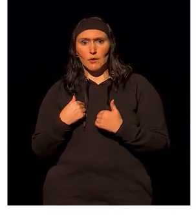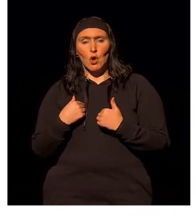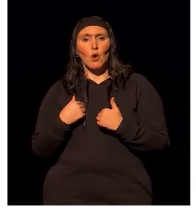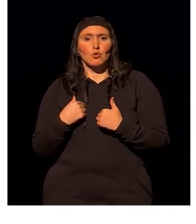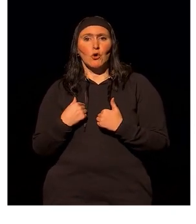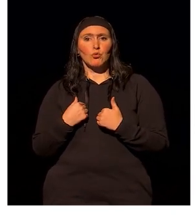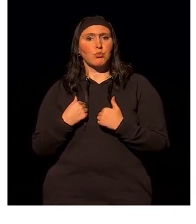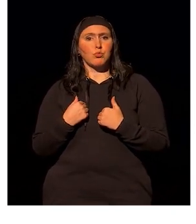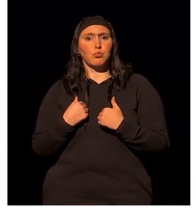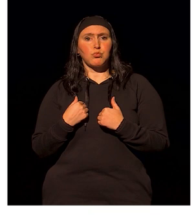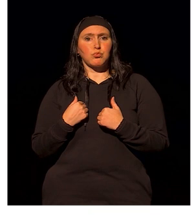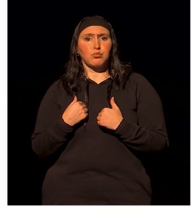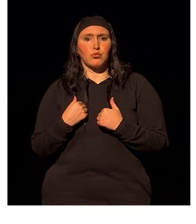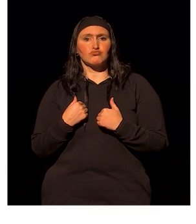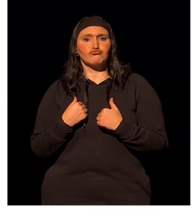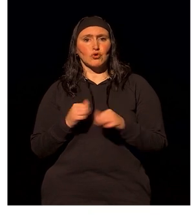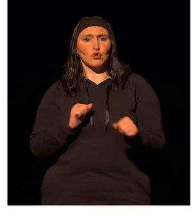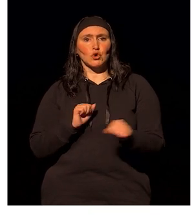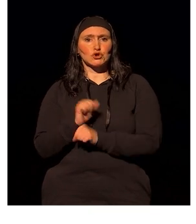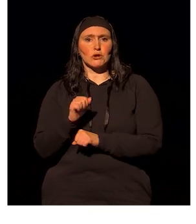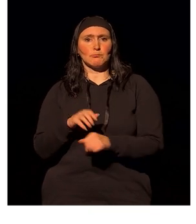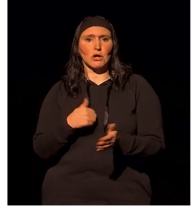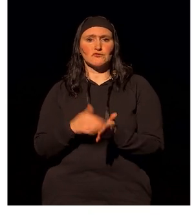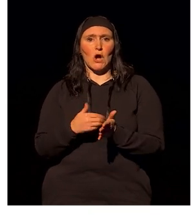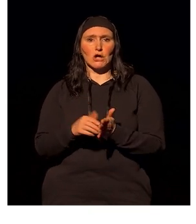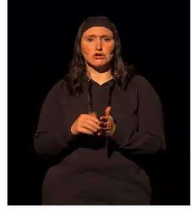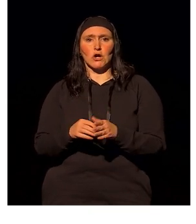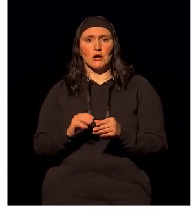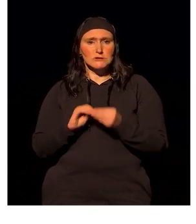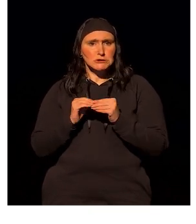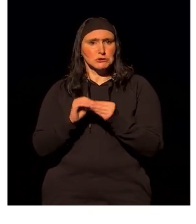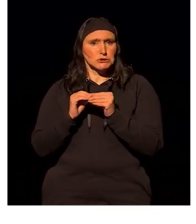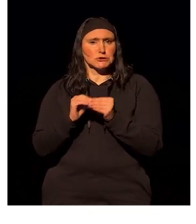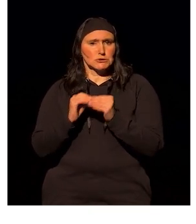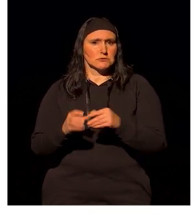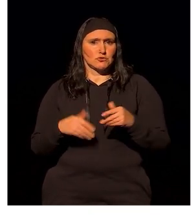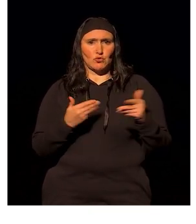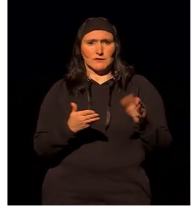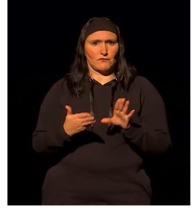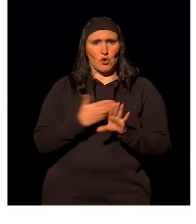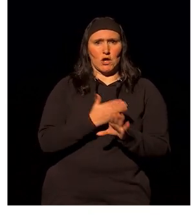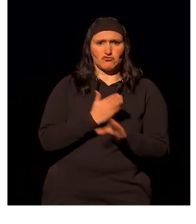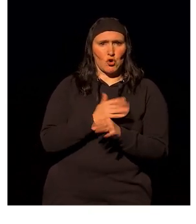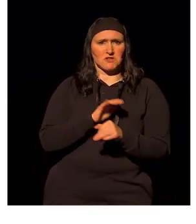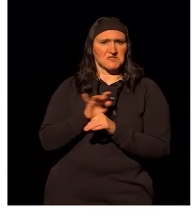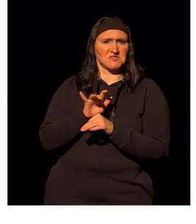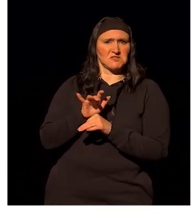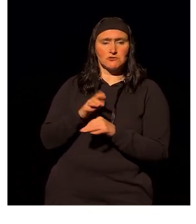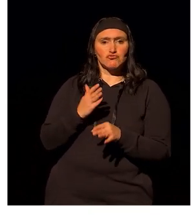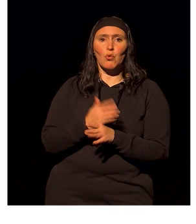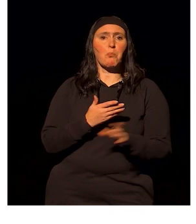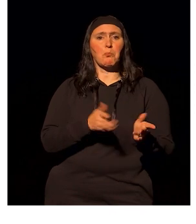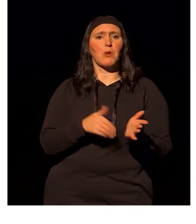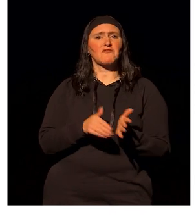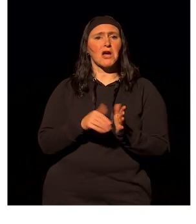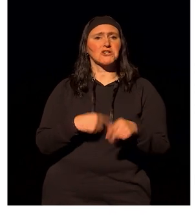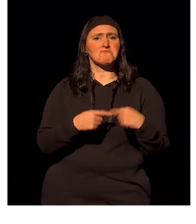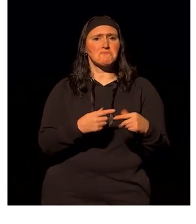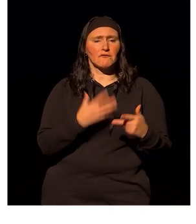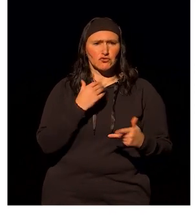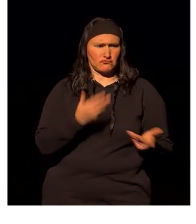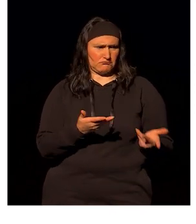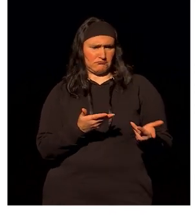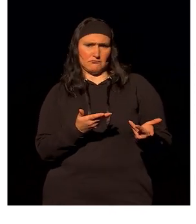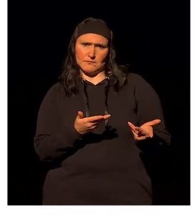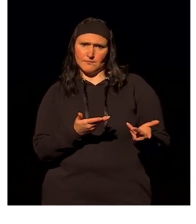Gerüst irgendwie arbeiten und das noch verstärken wollen. Ne? Da kann man wirklich entsetzt sein. Stichwort